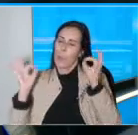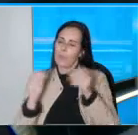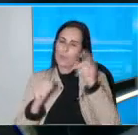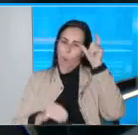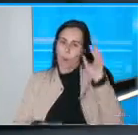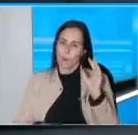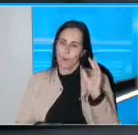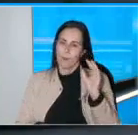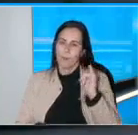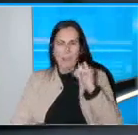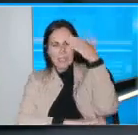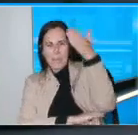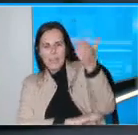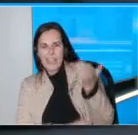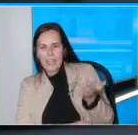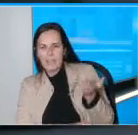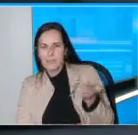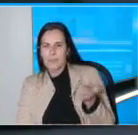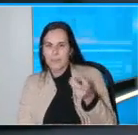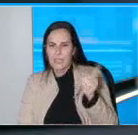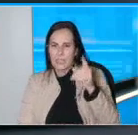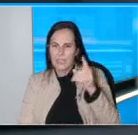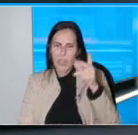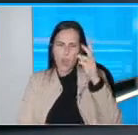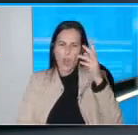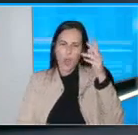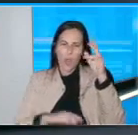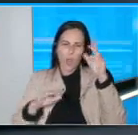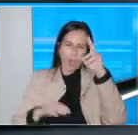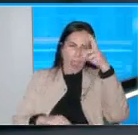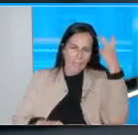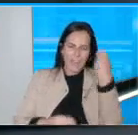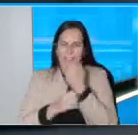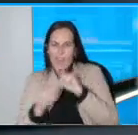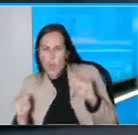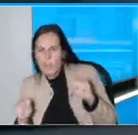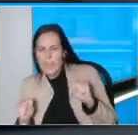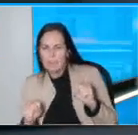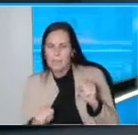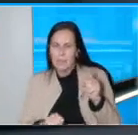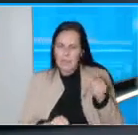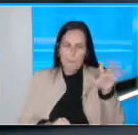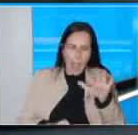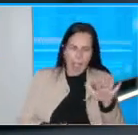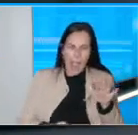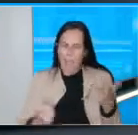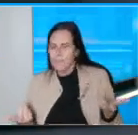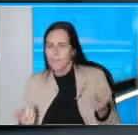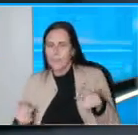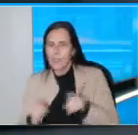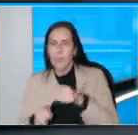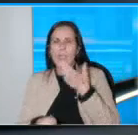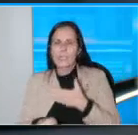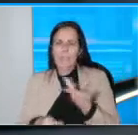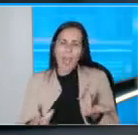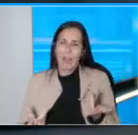טורקיה. מה זה המדינה הזאת שהיא לא, אוקיי, אז זה לא מדינה ערבית, היא חילונית עד כמה, היא מערבית עד כמה, כמו